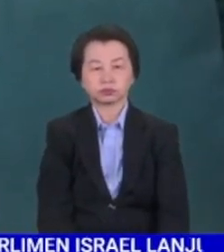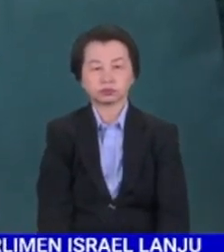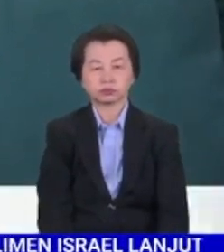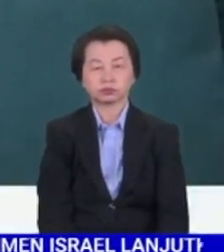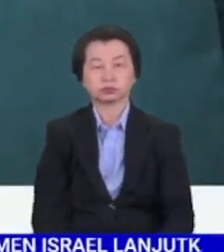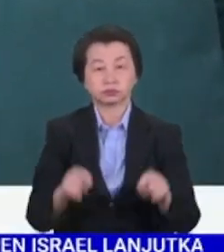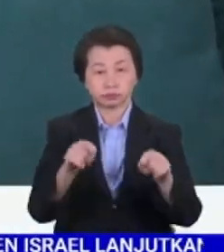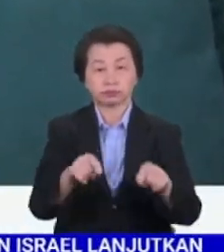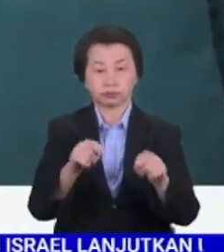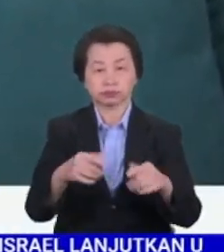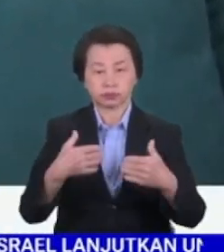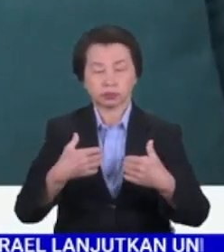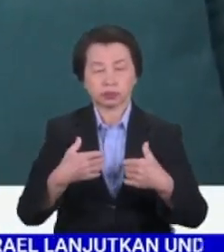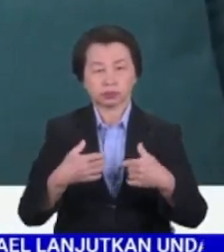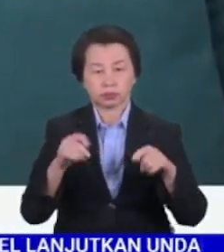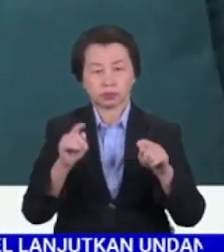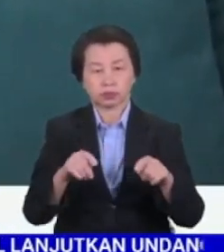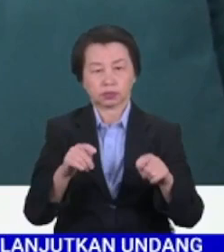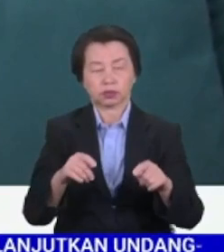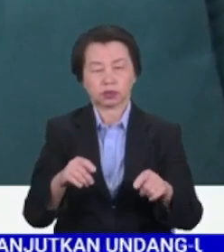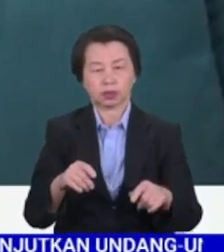Ini adalah atas